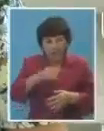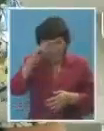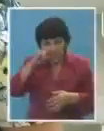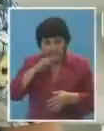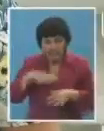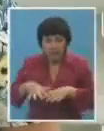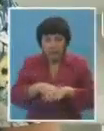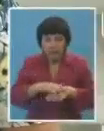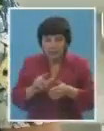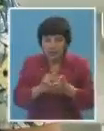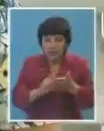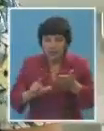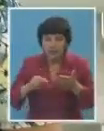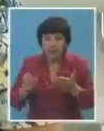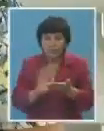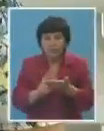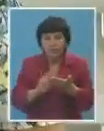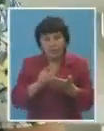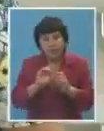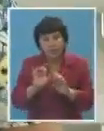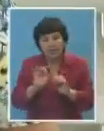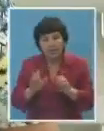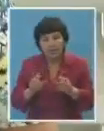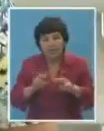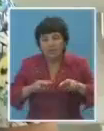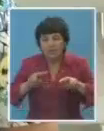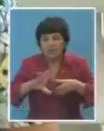көлемінде ақын тойы өтеді және жырлары насихатталады,